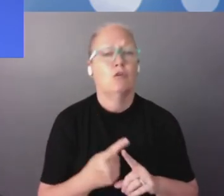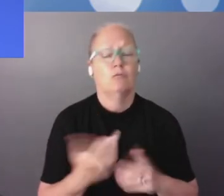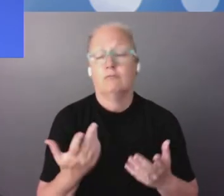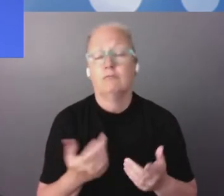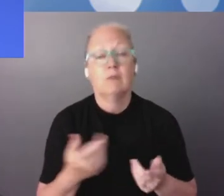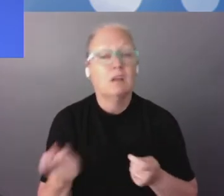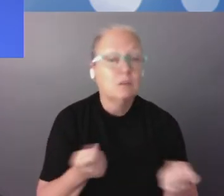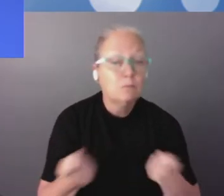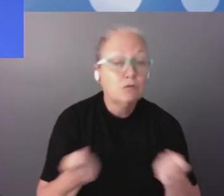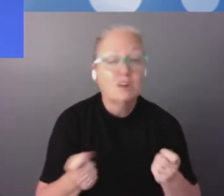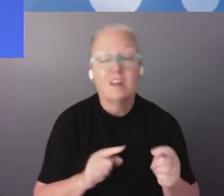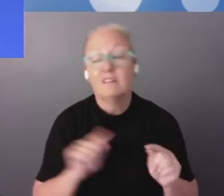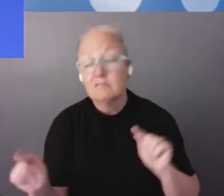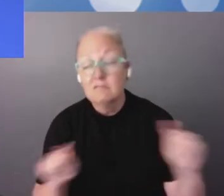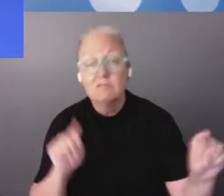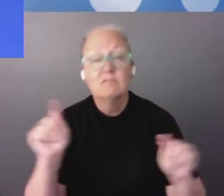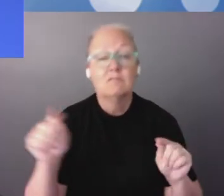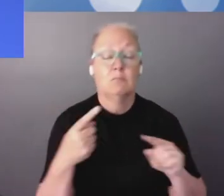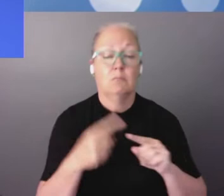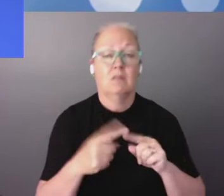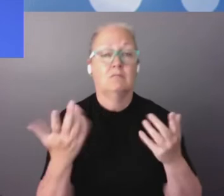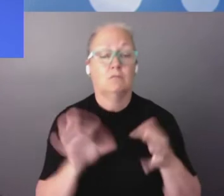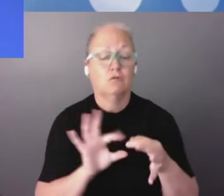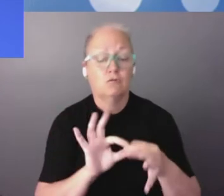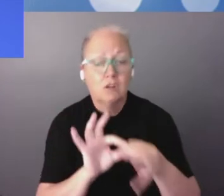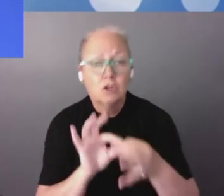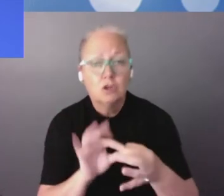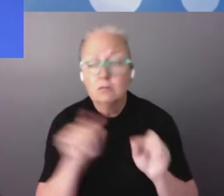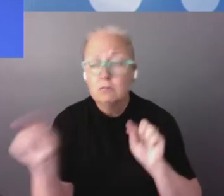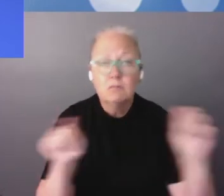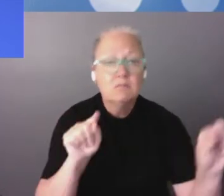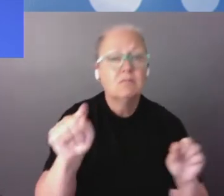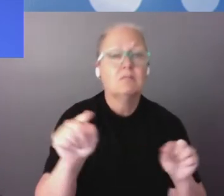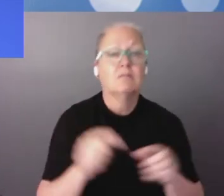locale et les contacts interhumains. Donc nous devenons aujourd'hui